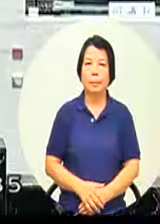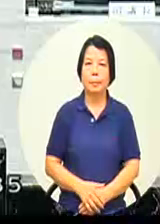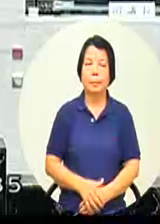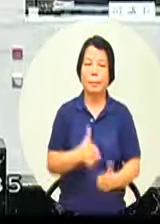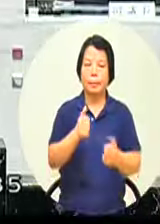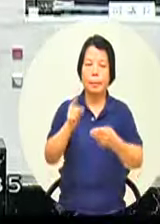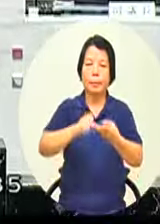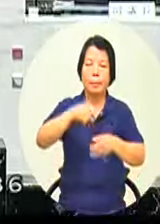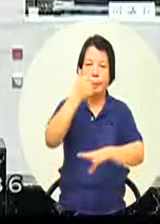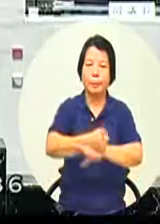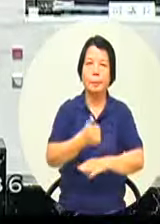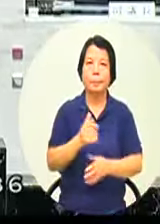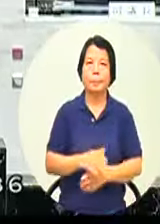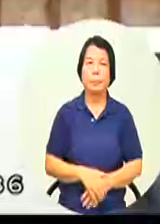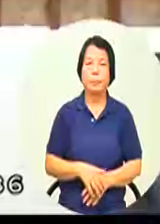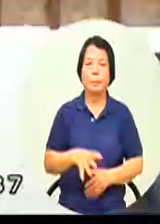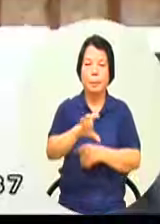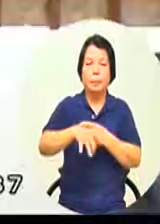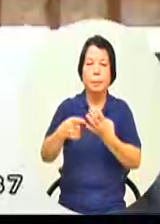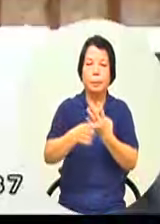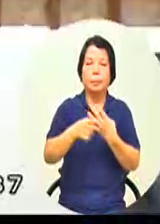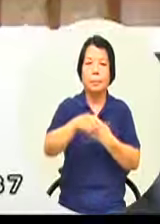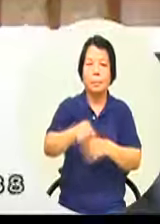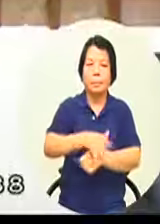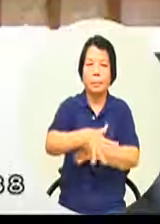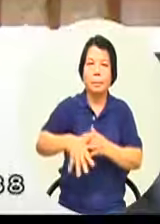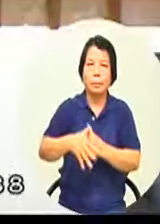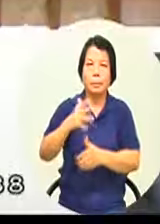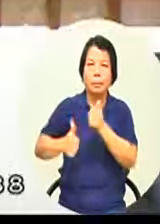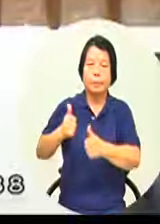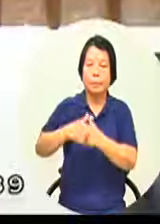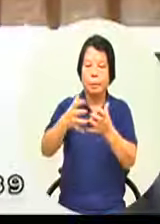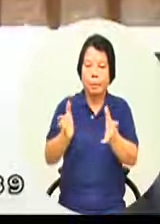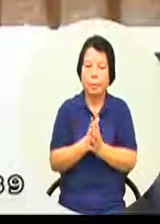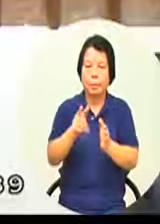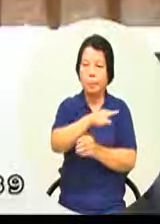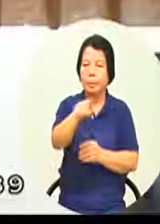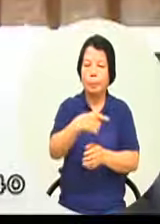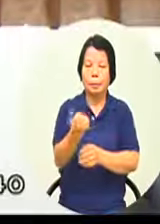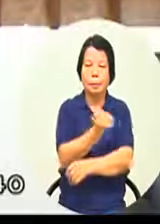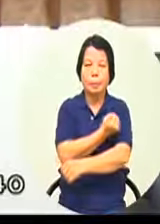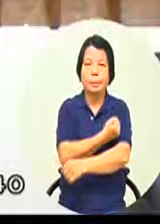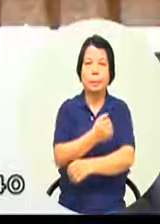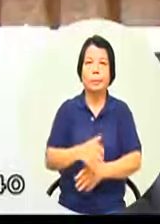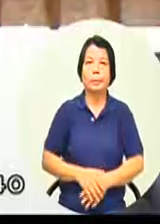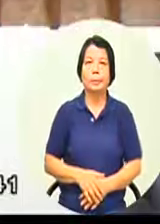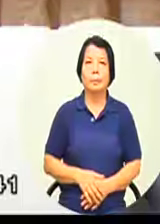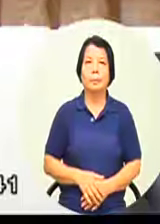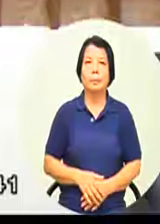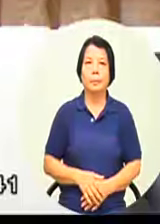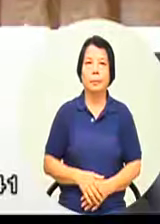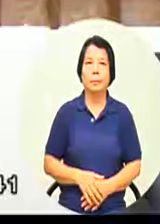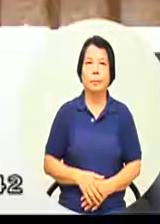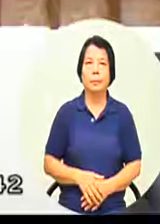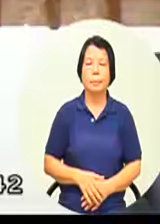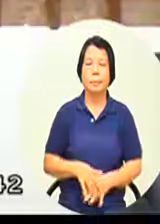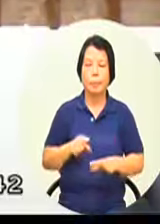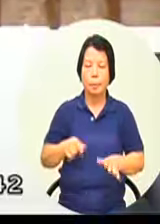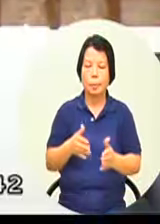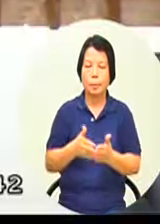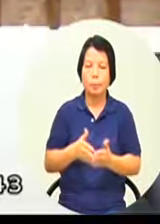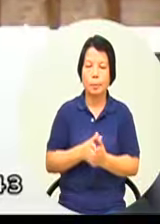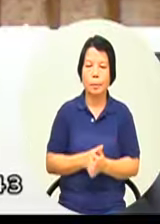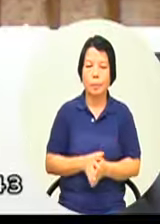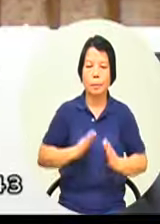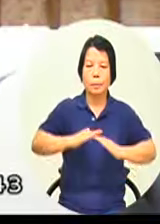谢谢主席，还有我们农业部门的市府团队啊，大家辛苦了。那其实这次本席在市长